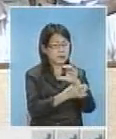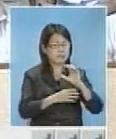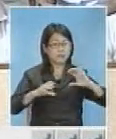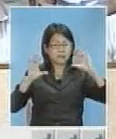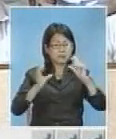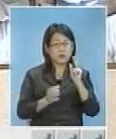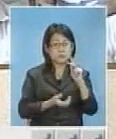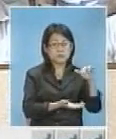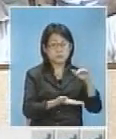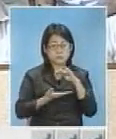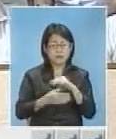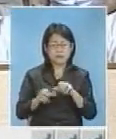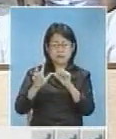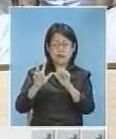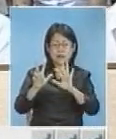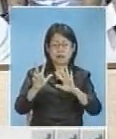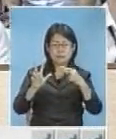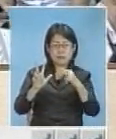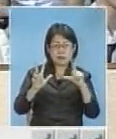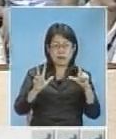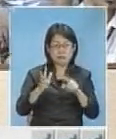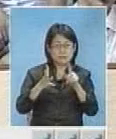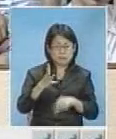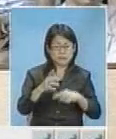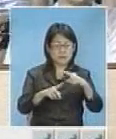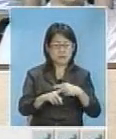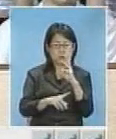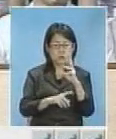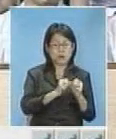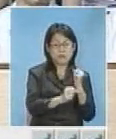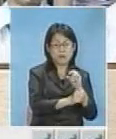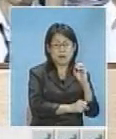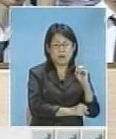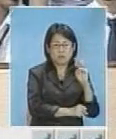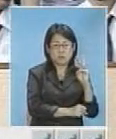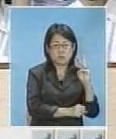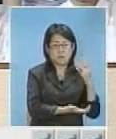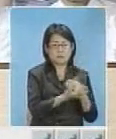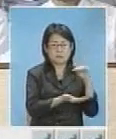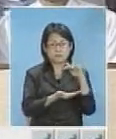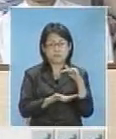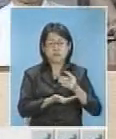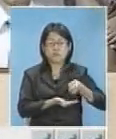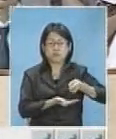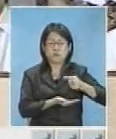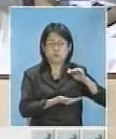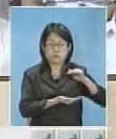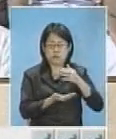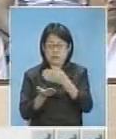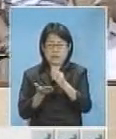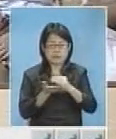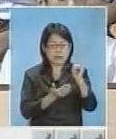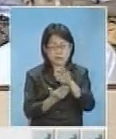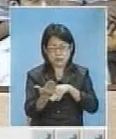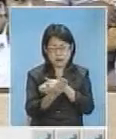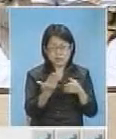350,000 ล้านภายในสิ้นเดือนมิถุนายนปี2566เอาเงินมากองไว้เฉยๆเพราะยังไม่มีแผนที่จะนำเงินนี้ไปใช้